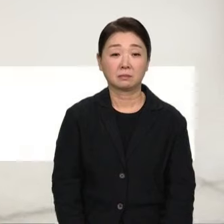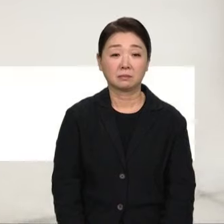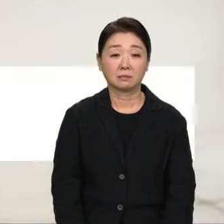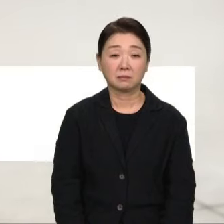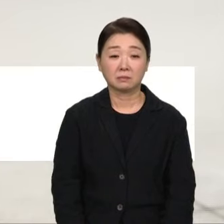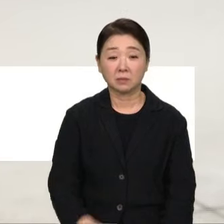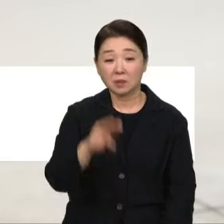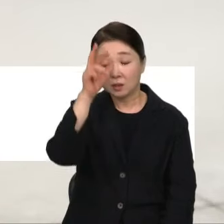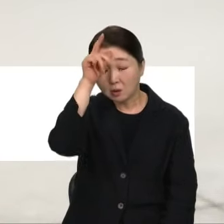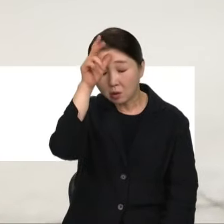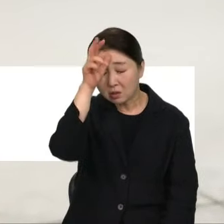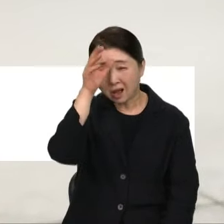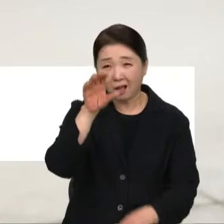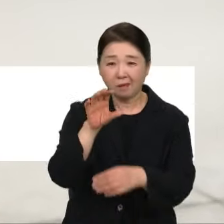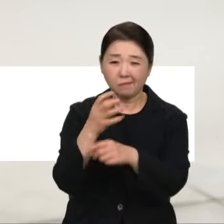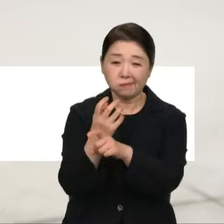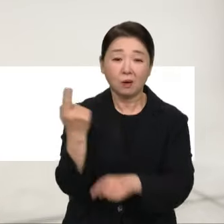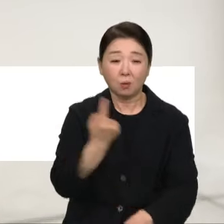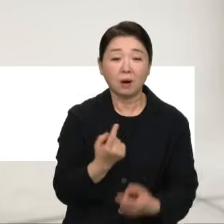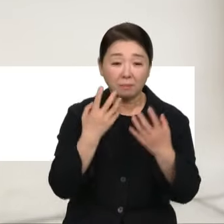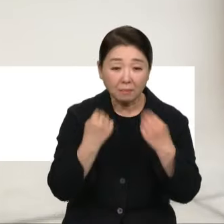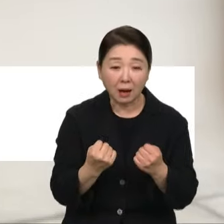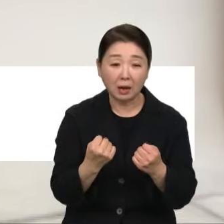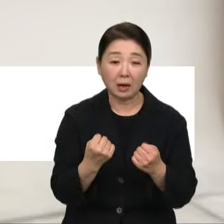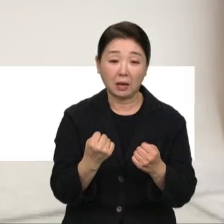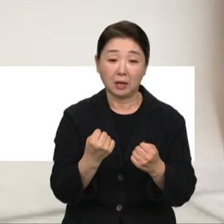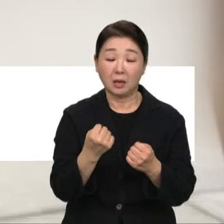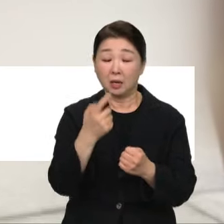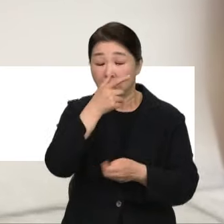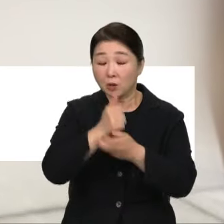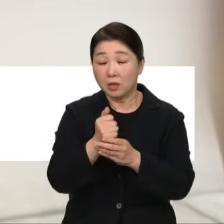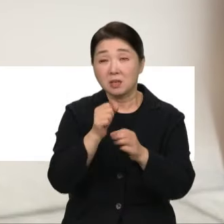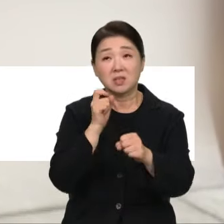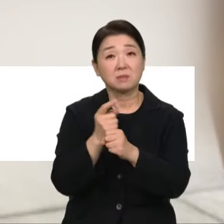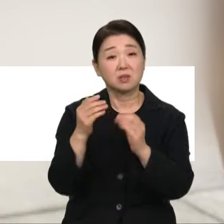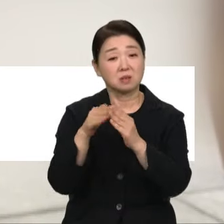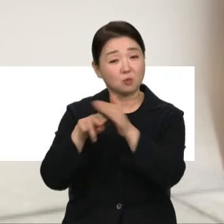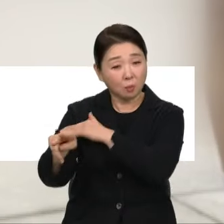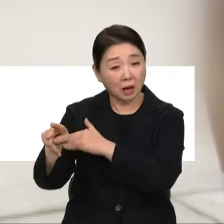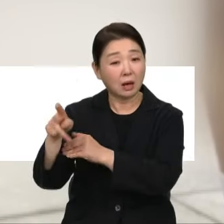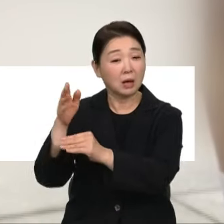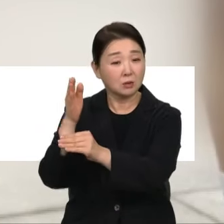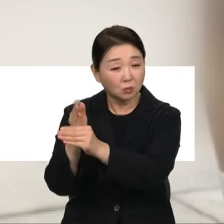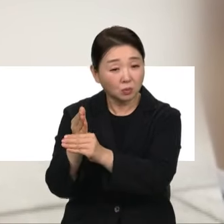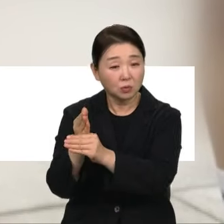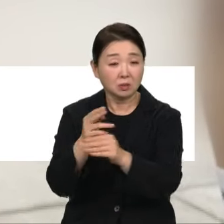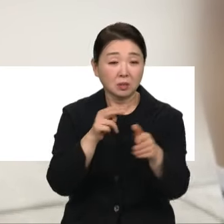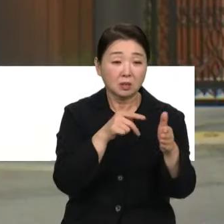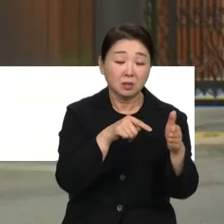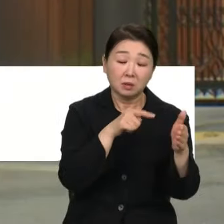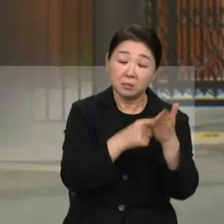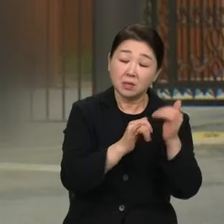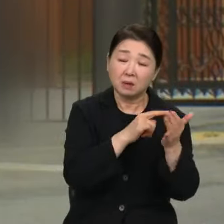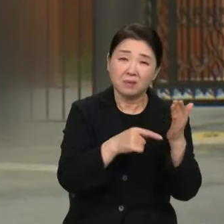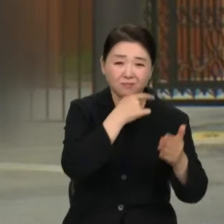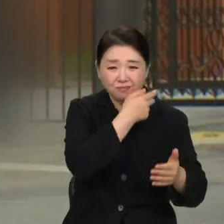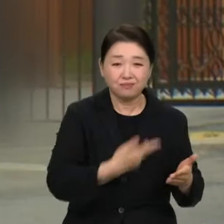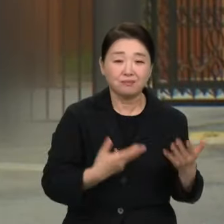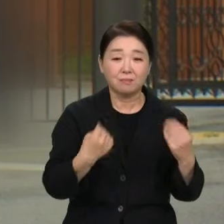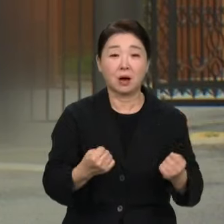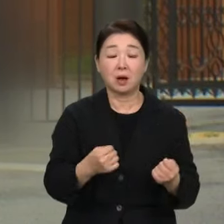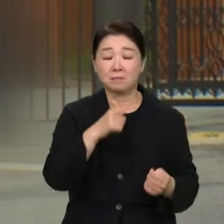많이 왔었고 그 범인은 이미 집으로 도망간 상태였고 피해자 이제 피 엄청 흘리고 피해자는